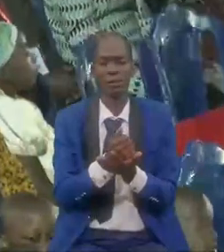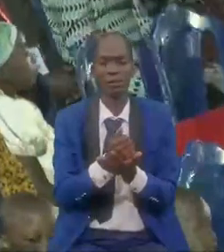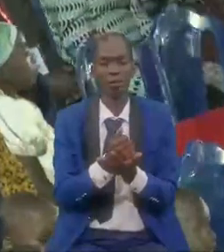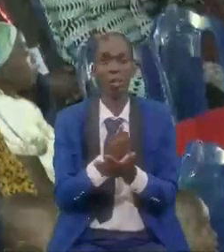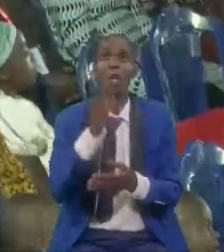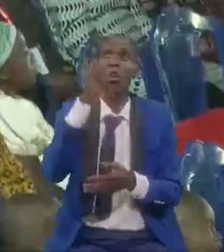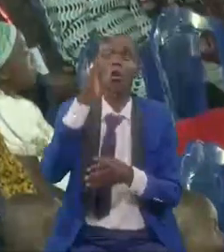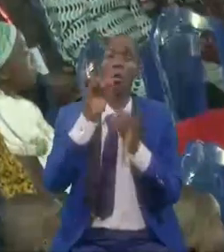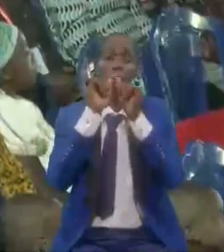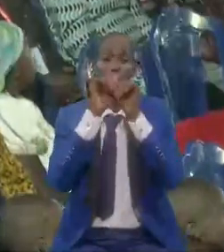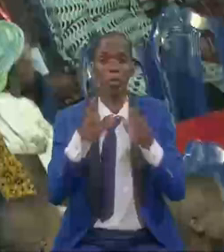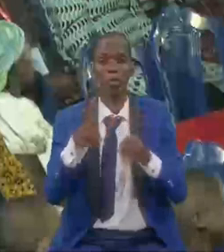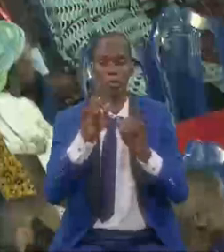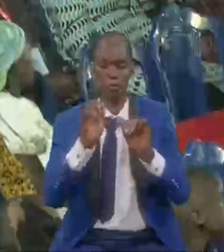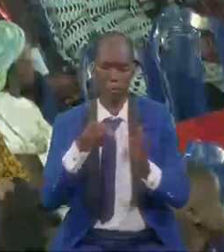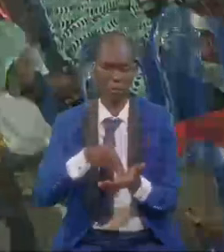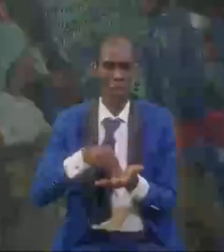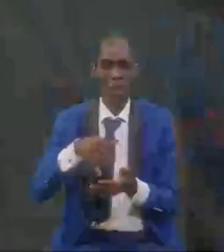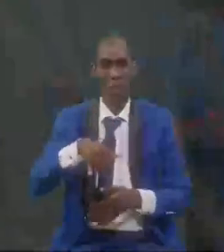Que Dieu vous bénisse. Toujours debout, s'il vous plaît.